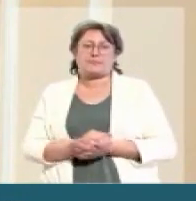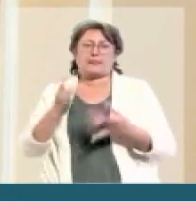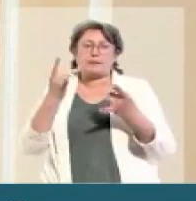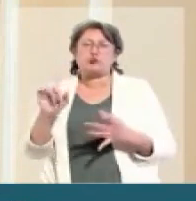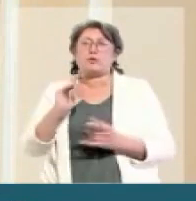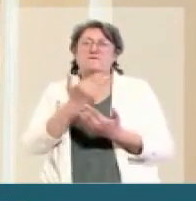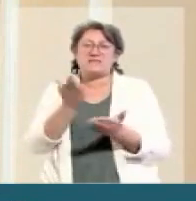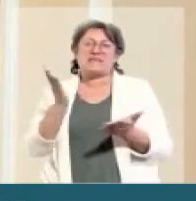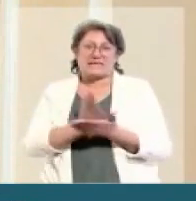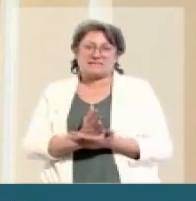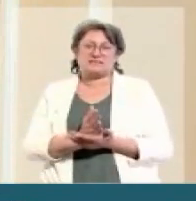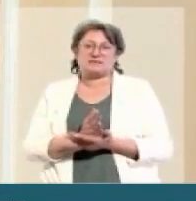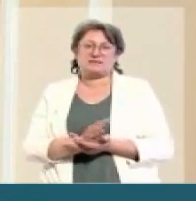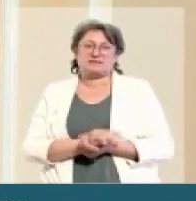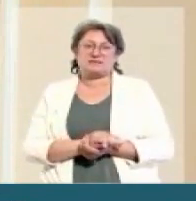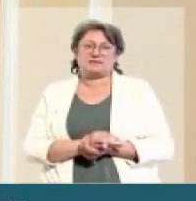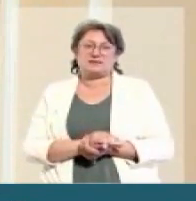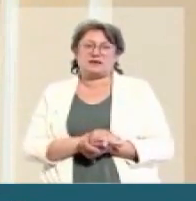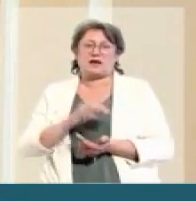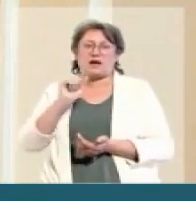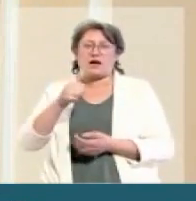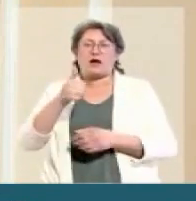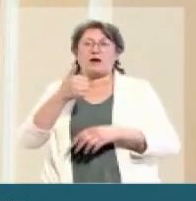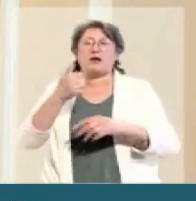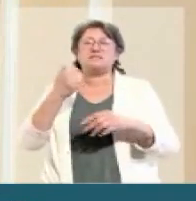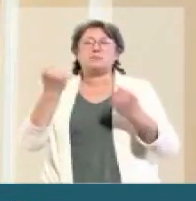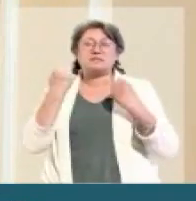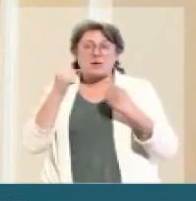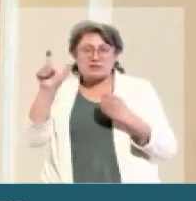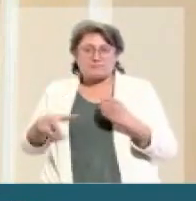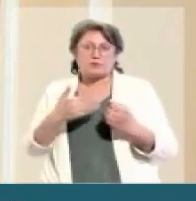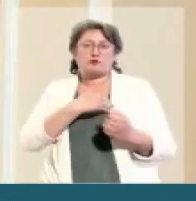что вы есть, а молодым спортсменам желаю